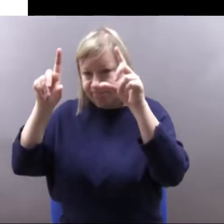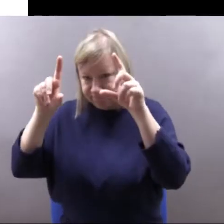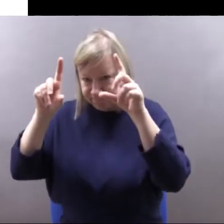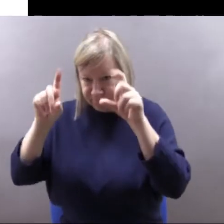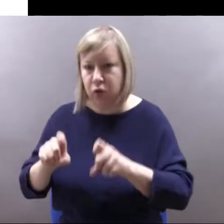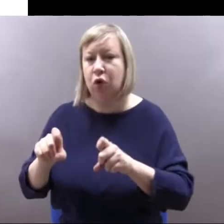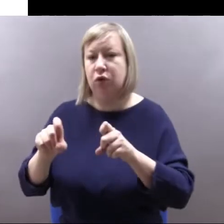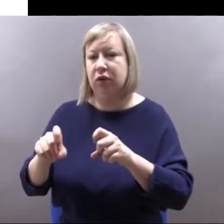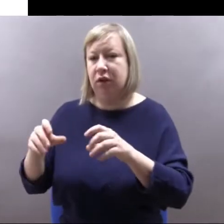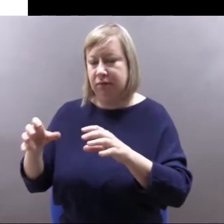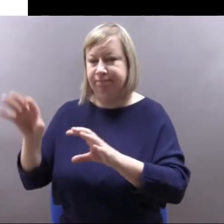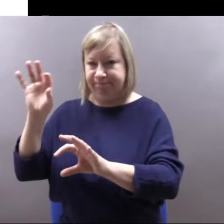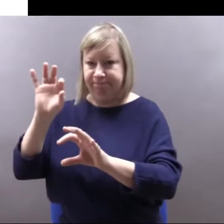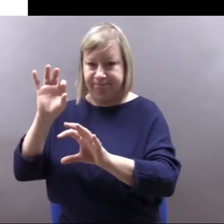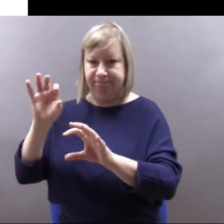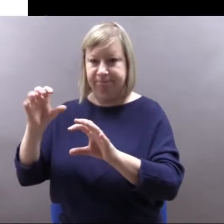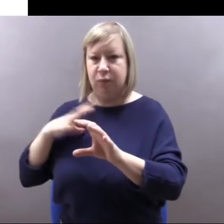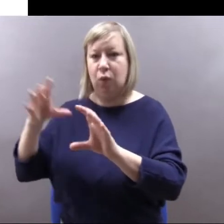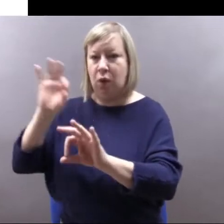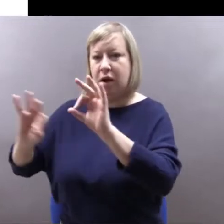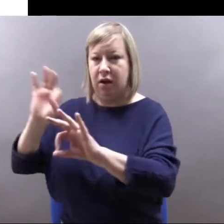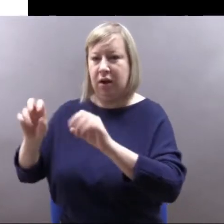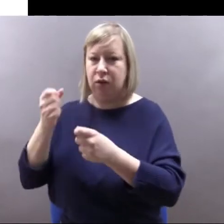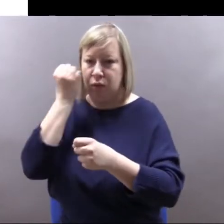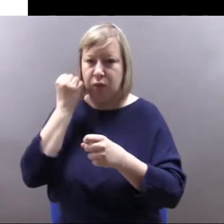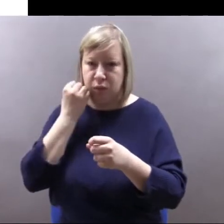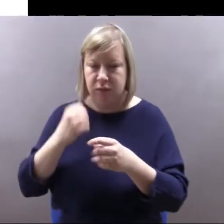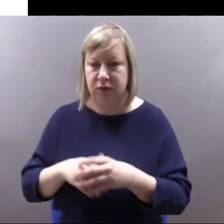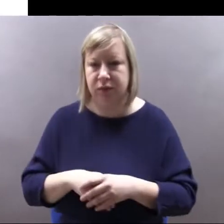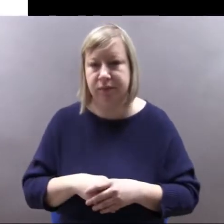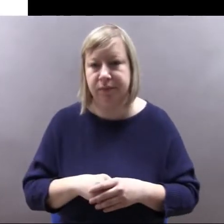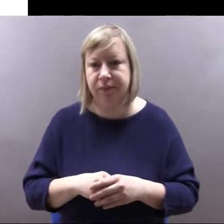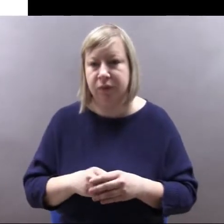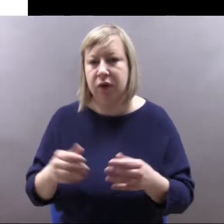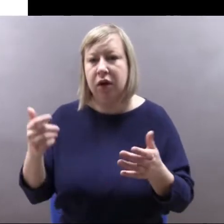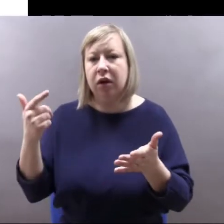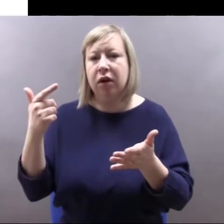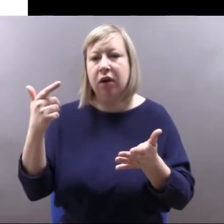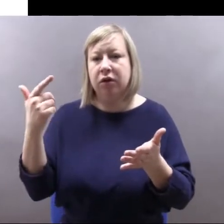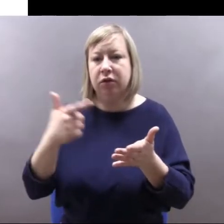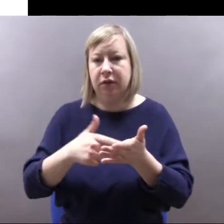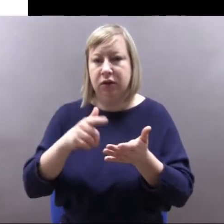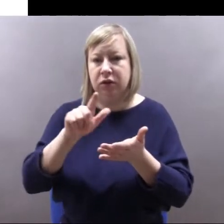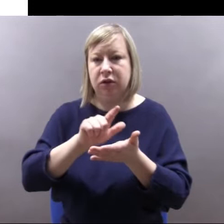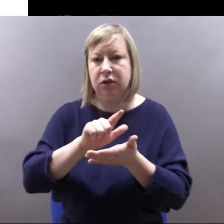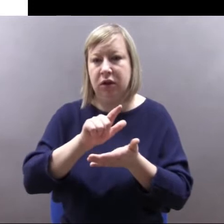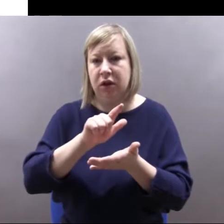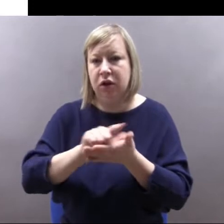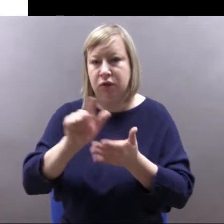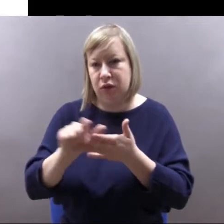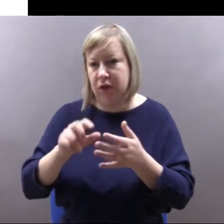cały proces. Były to naprawdę mocno utrudnione prace budowlane i